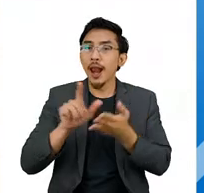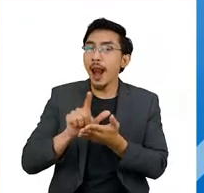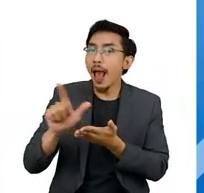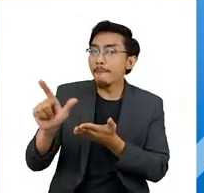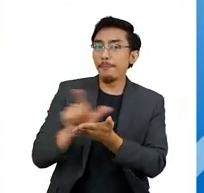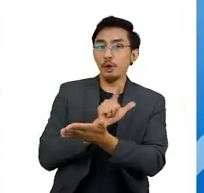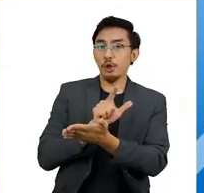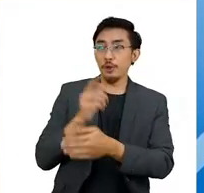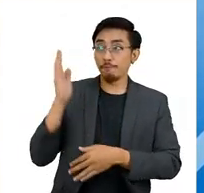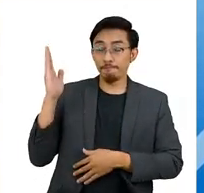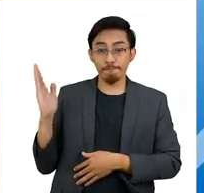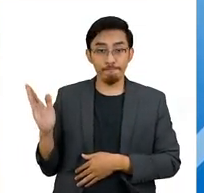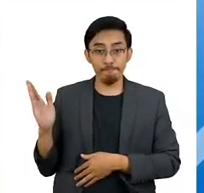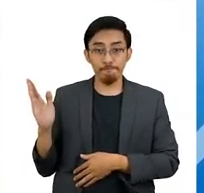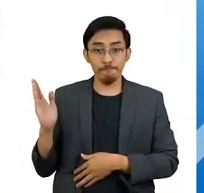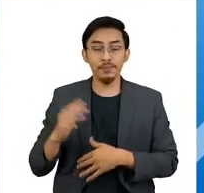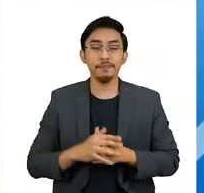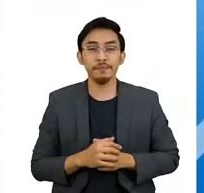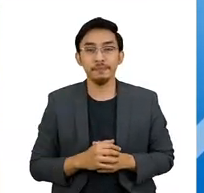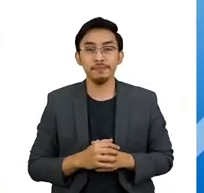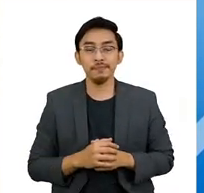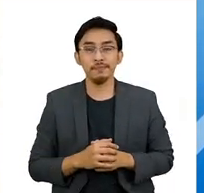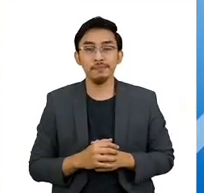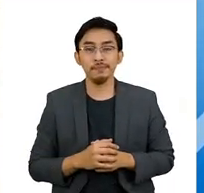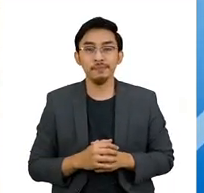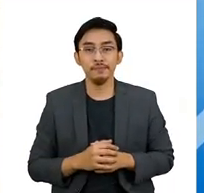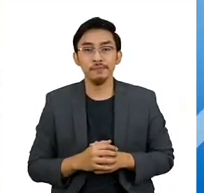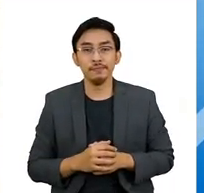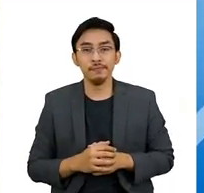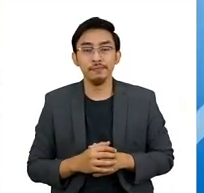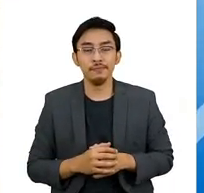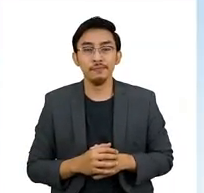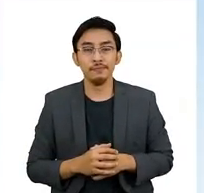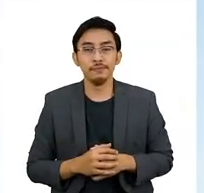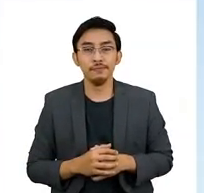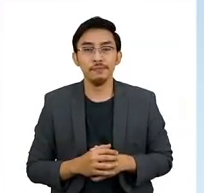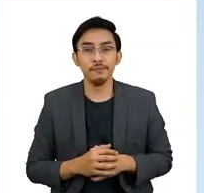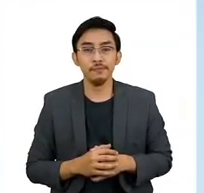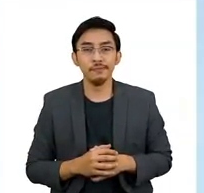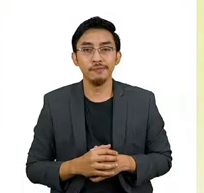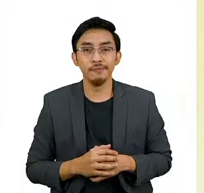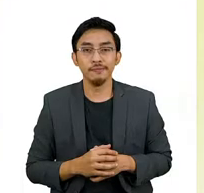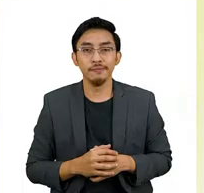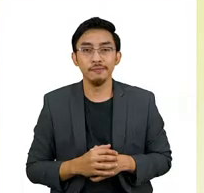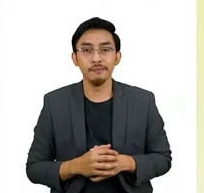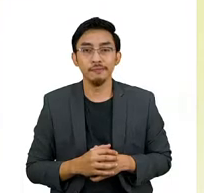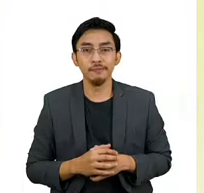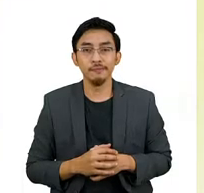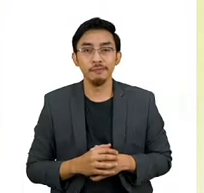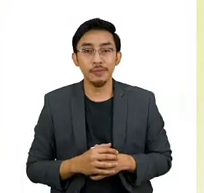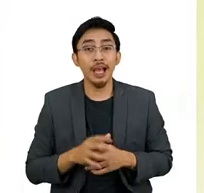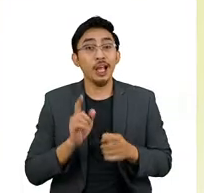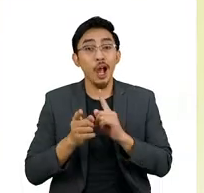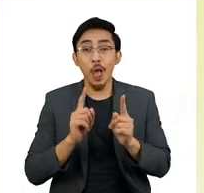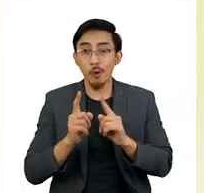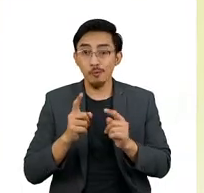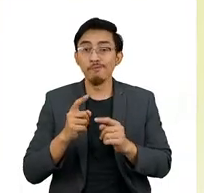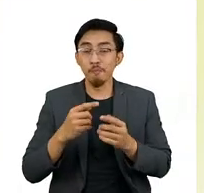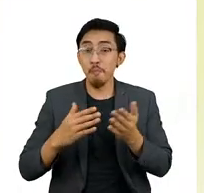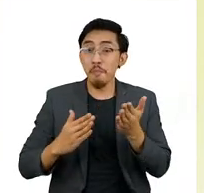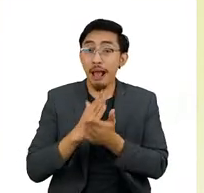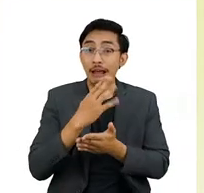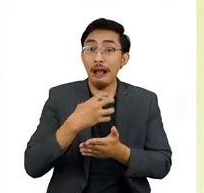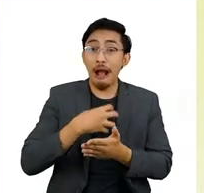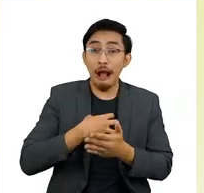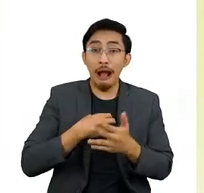aduannya di https titik 2 garis miring dua kali aduan.com net.co.id dan kalau ada pelanggaran hak untuk